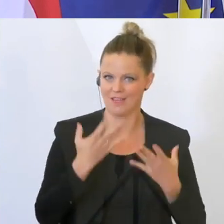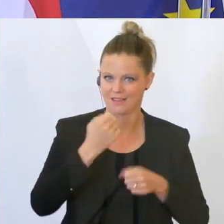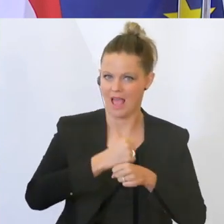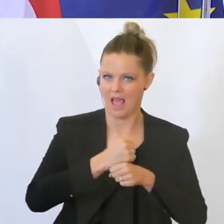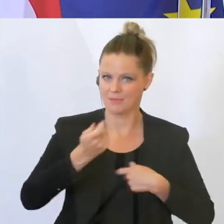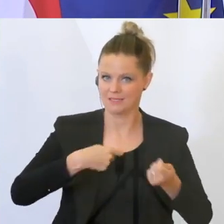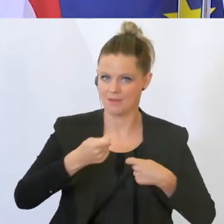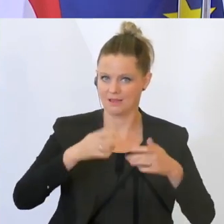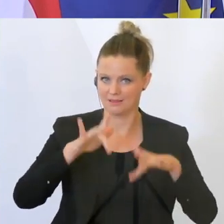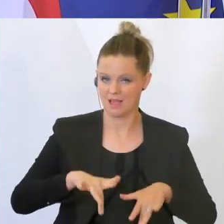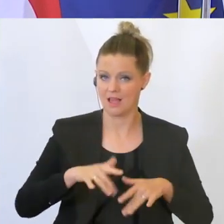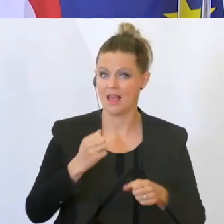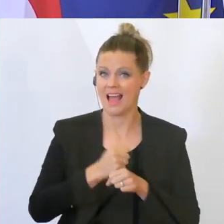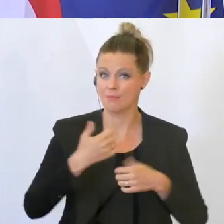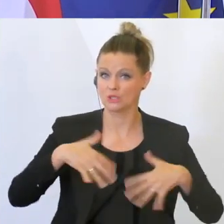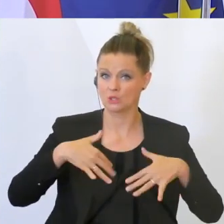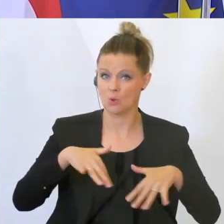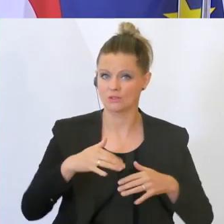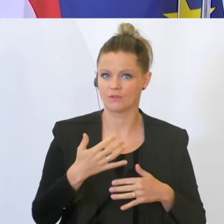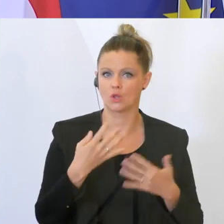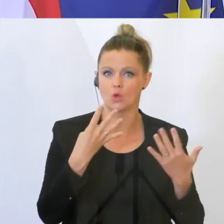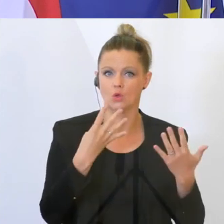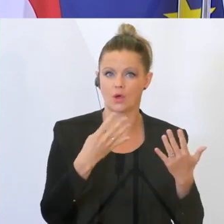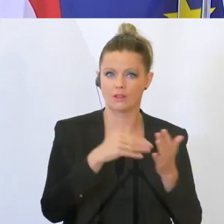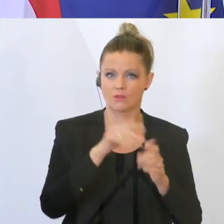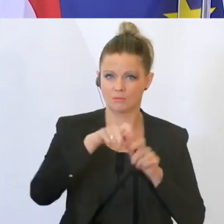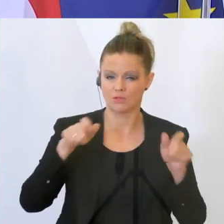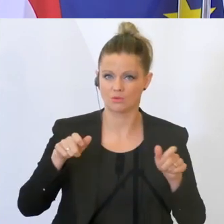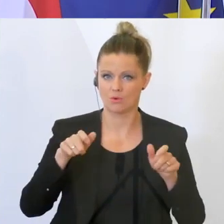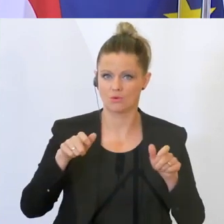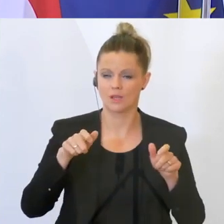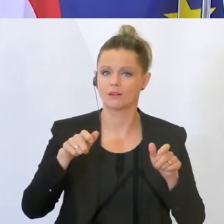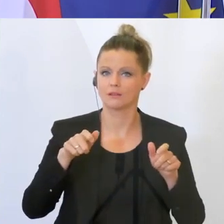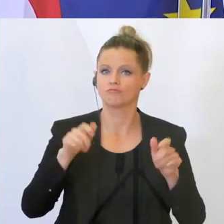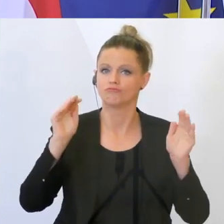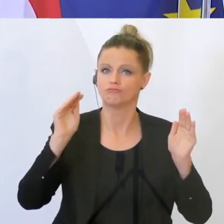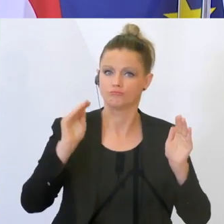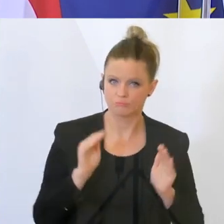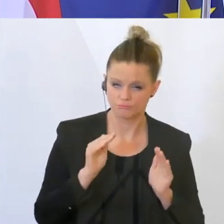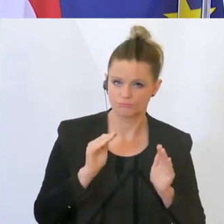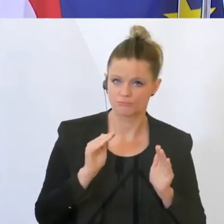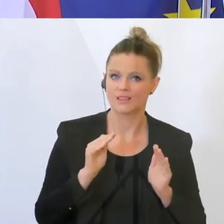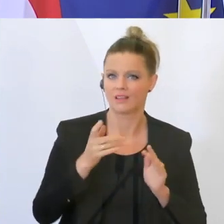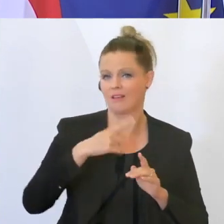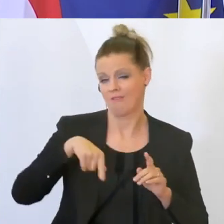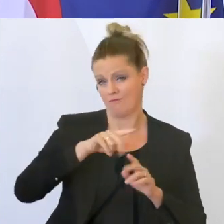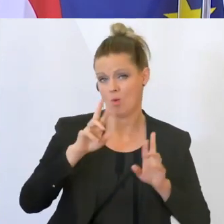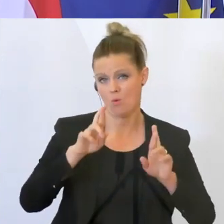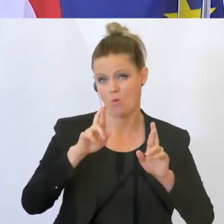Arbeitsmarkt. Hier ist die Arbeitslosigkeit von rund 9.000 Personen gesunken und wir hoffen natürlich auf